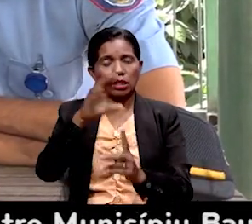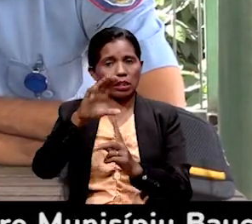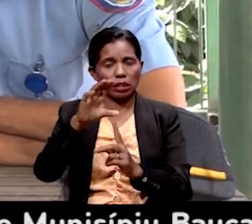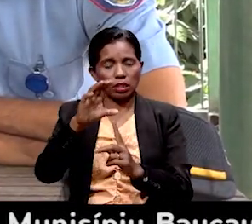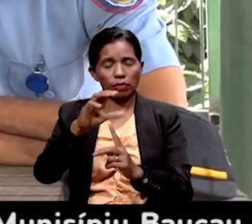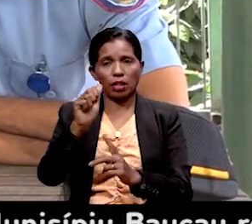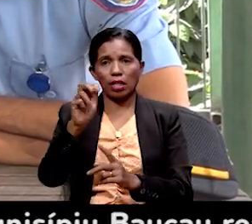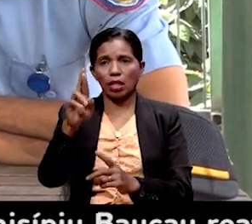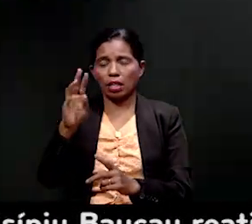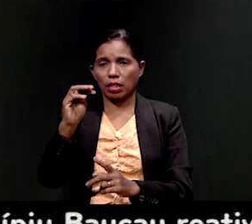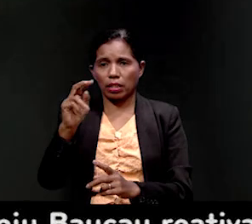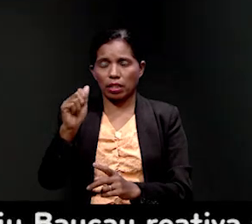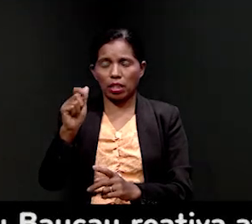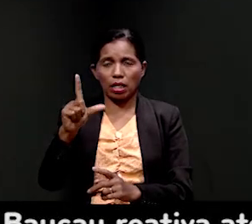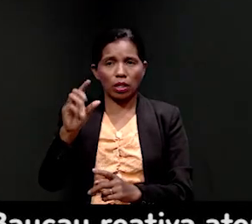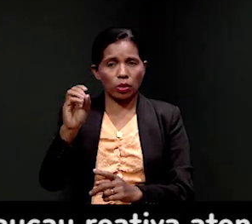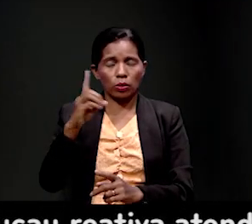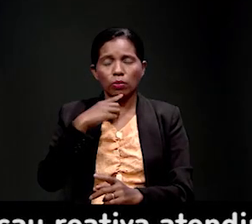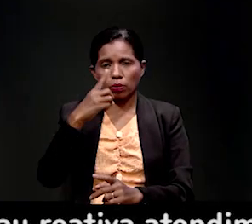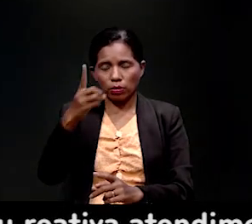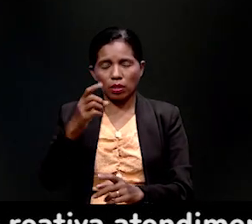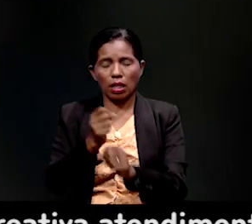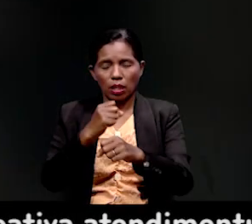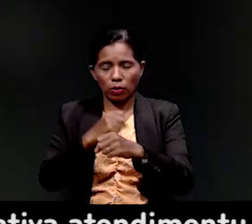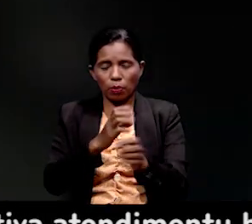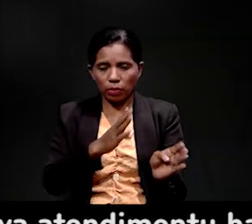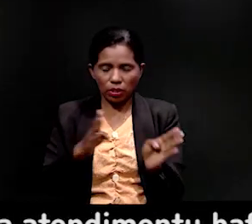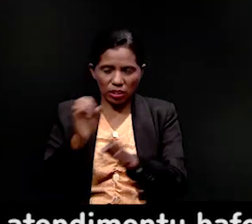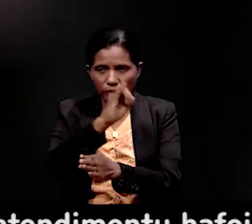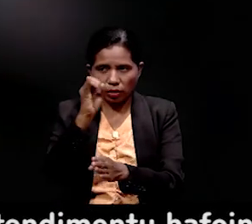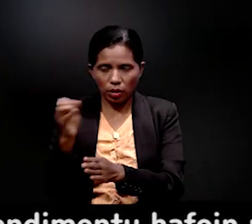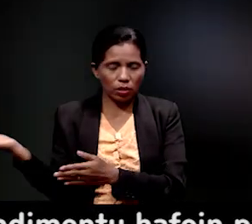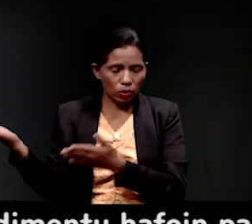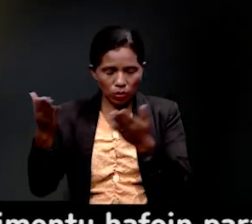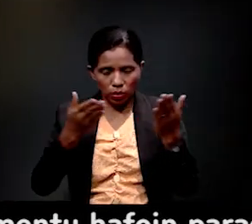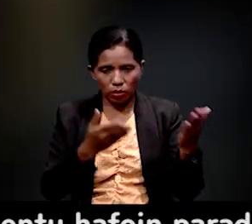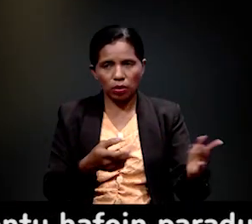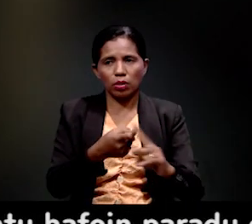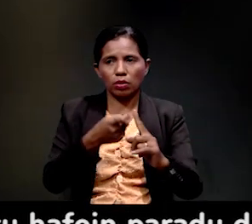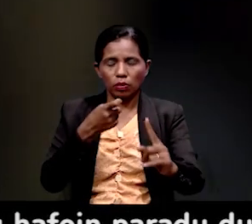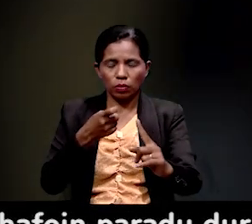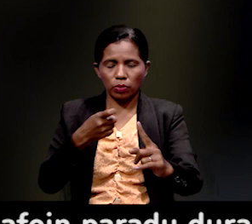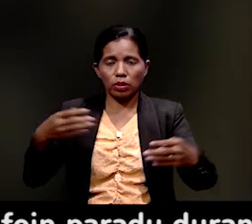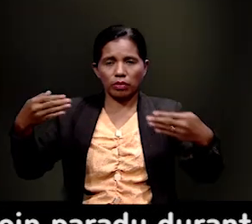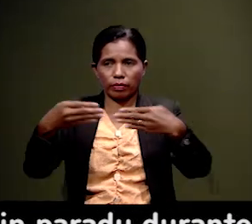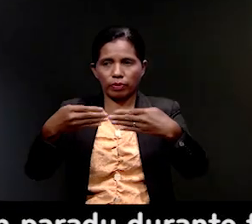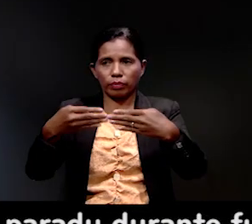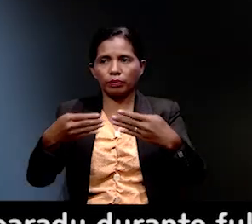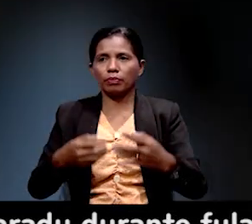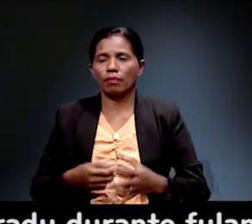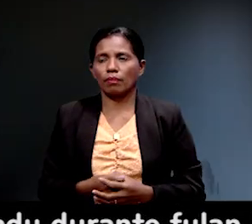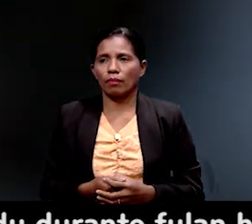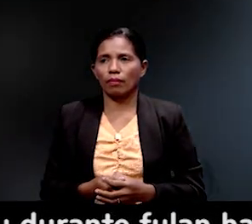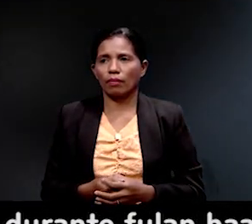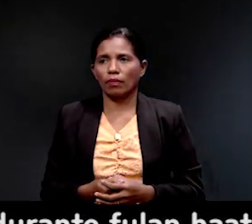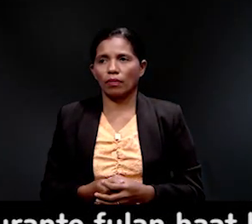informa Autoridade Segurança Indonésia halo na proses identifikasi afo in deporta mai territorio li husi ponto entrada Batugare. Informa ba ita